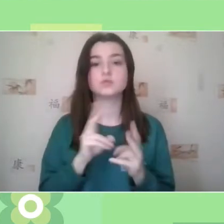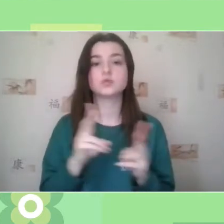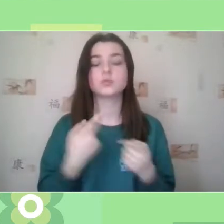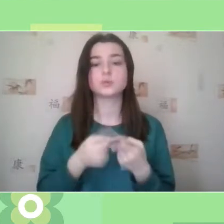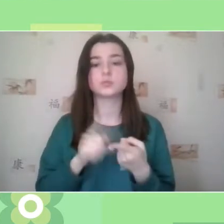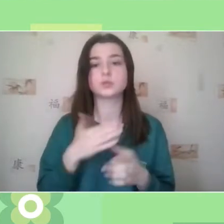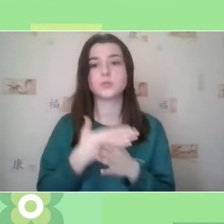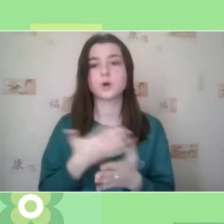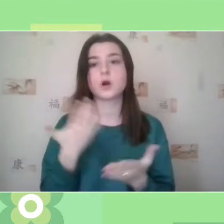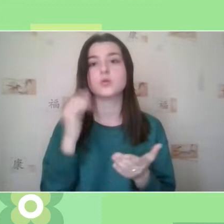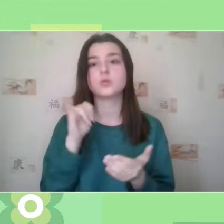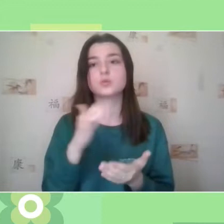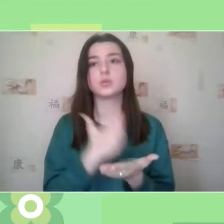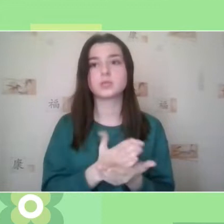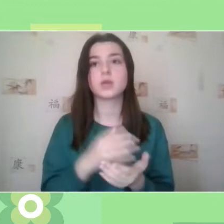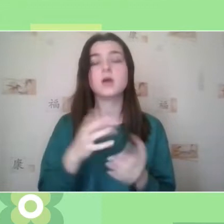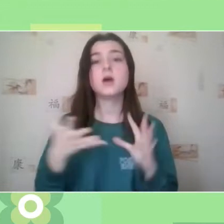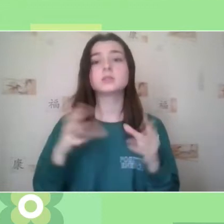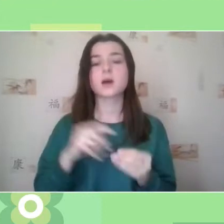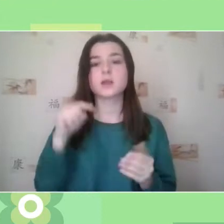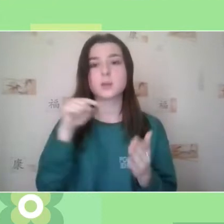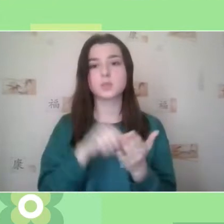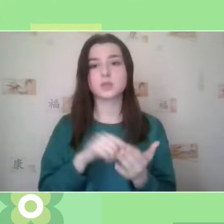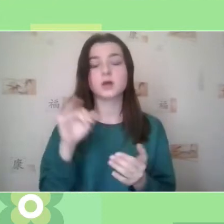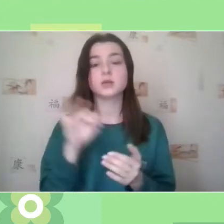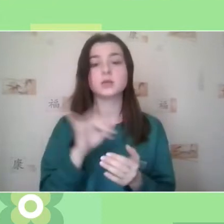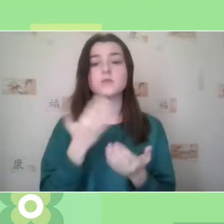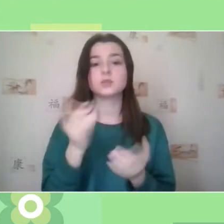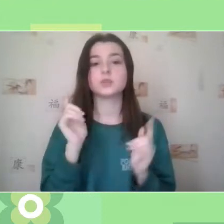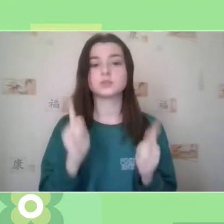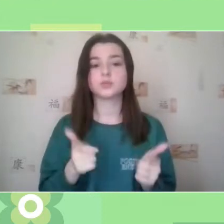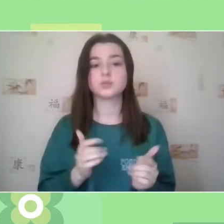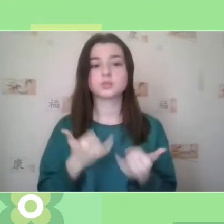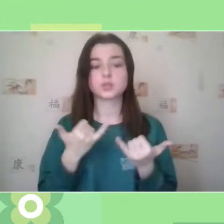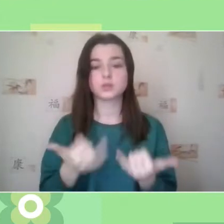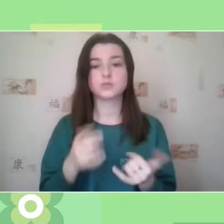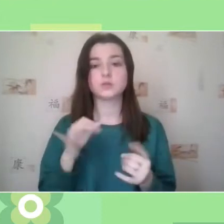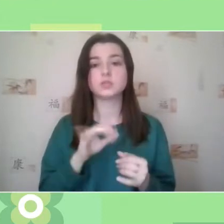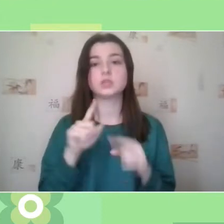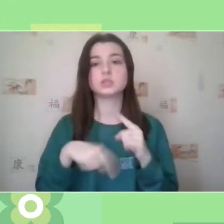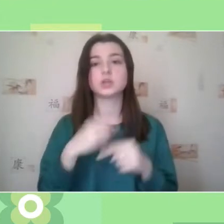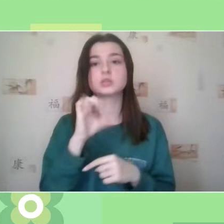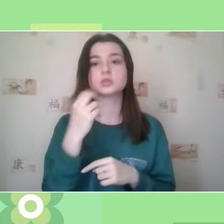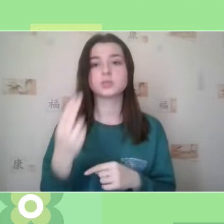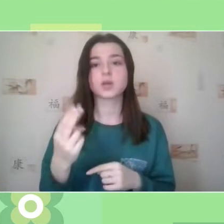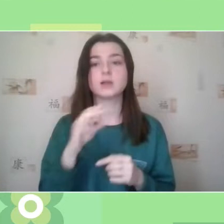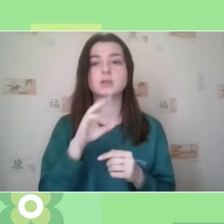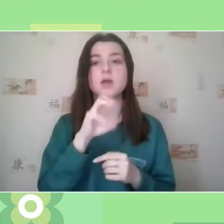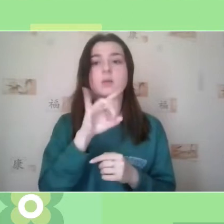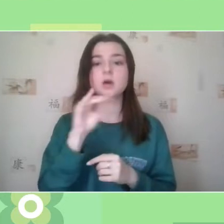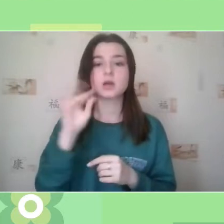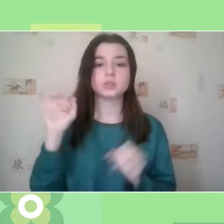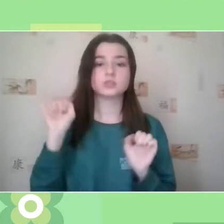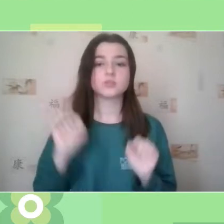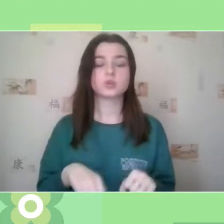загальна мета, вони готові жертвувати. І ви розумієте, що через соціальні мережі можна достукатись до великої кількості людей,